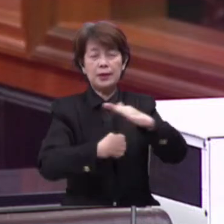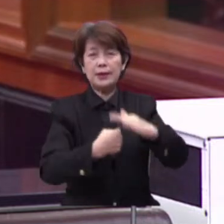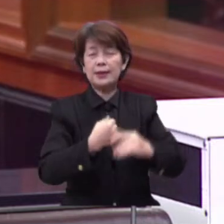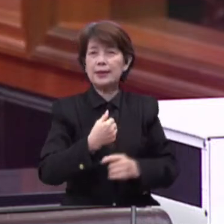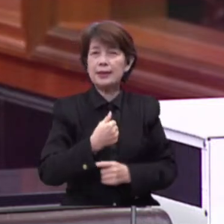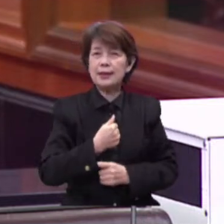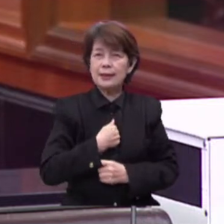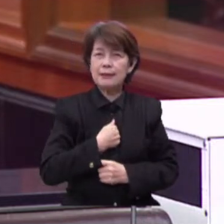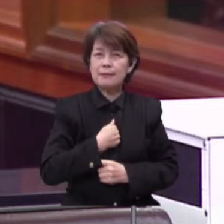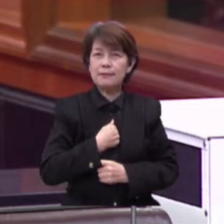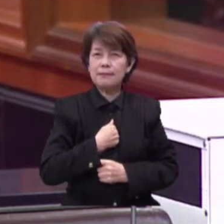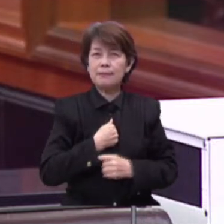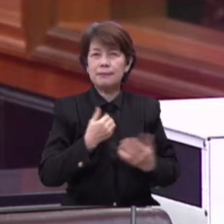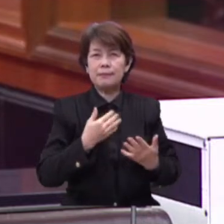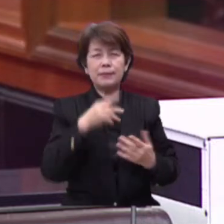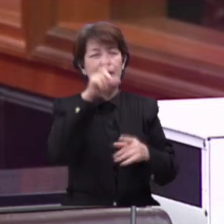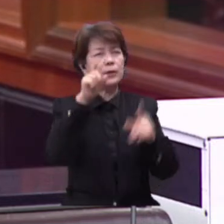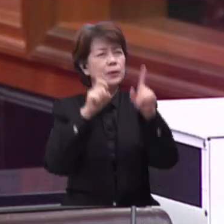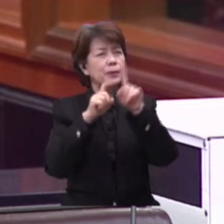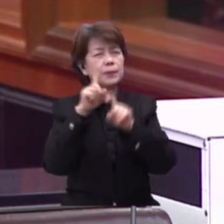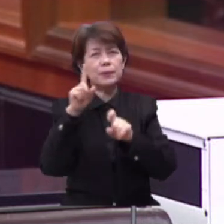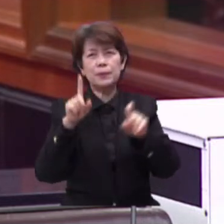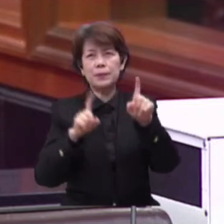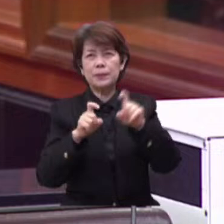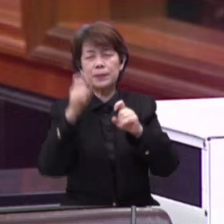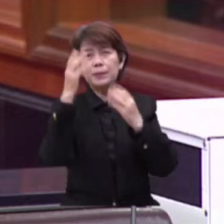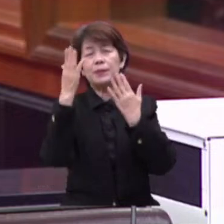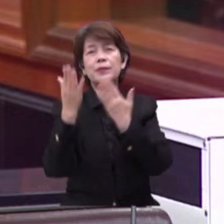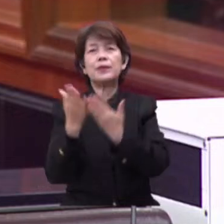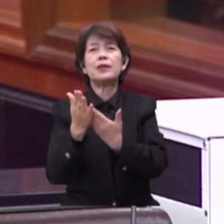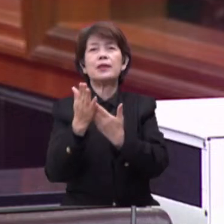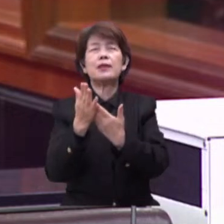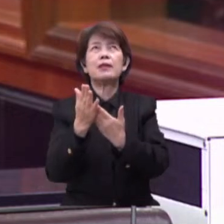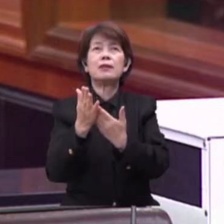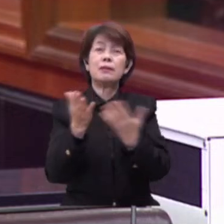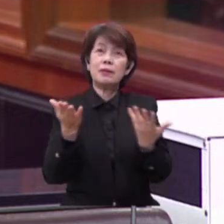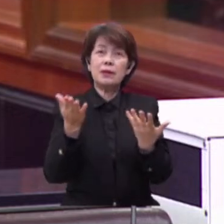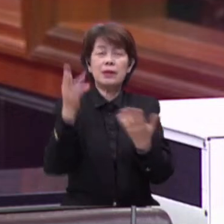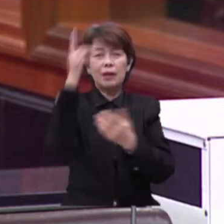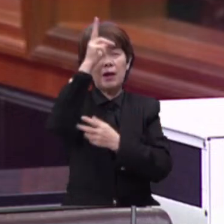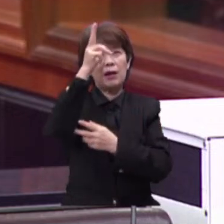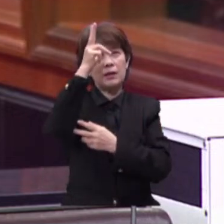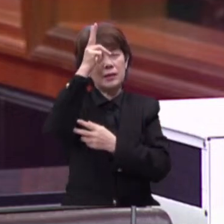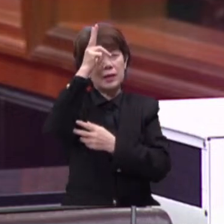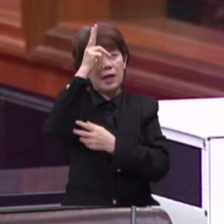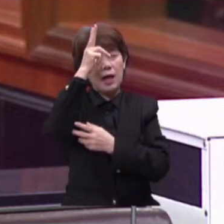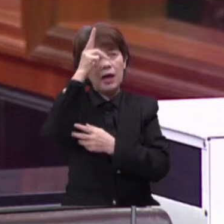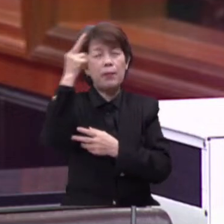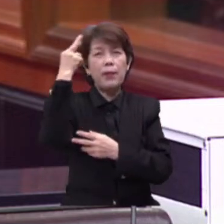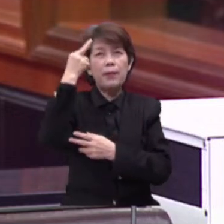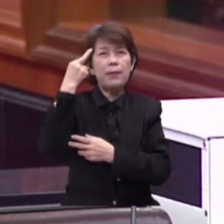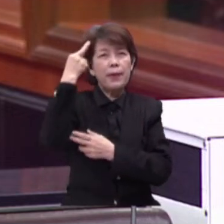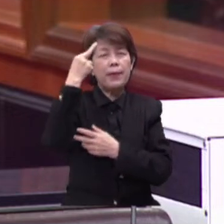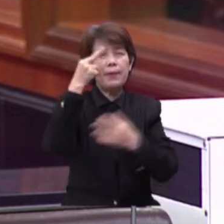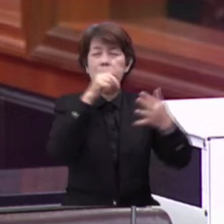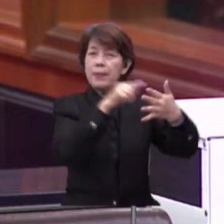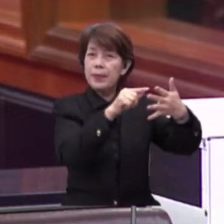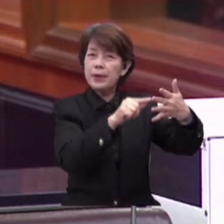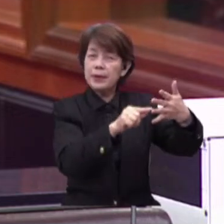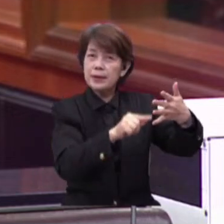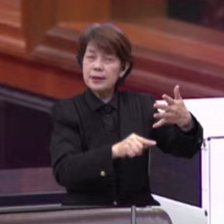dan juga persoalan yang saya ingin kemukakan pada Kerajaan juga adalah Apakah puncak-puncak ya disebalik